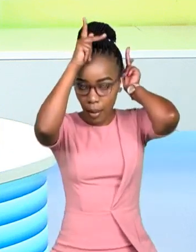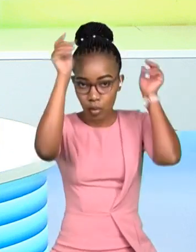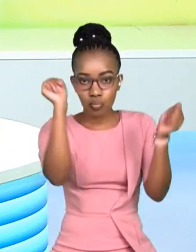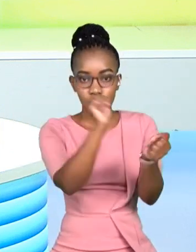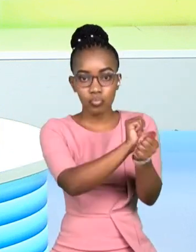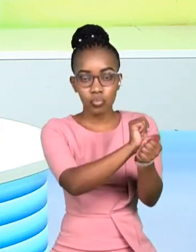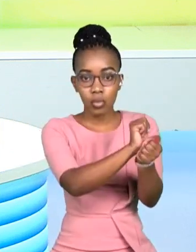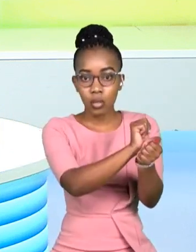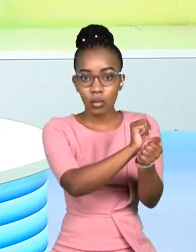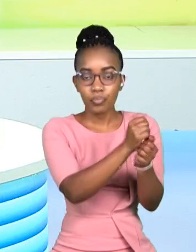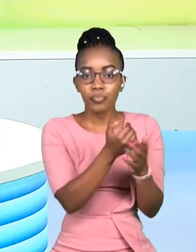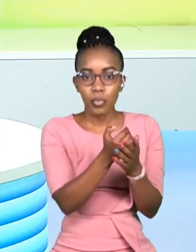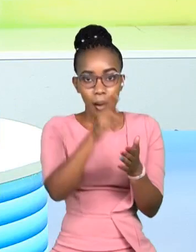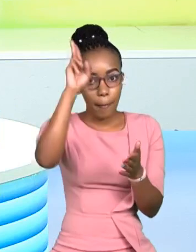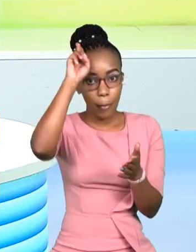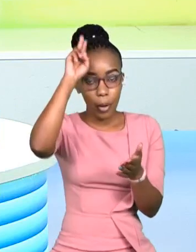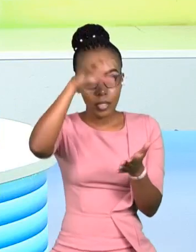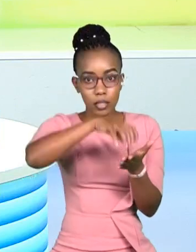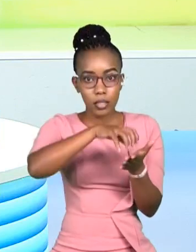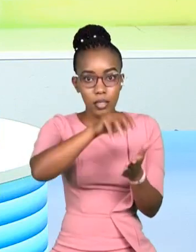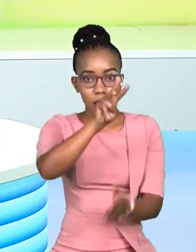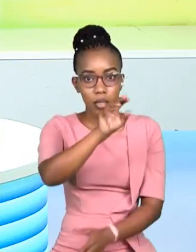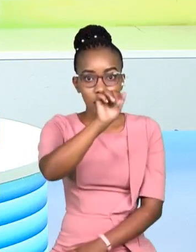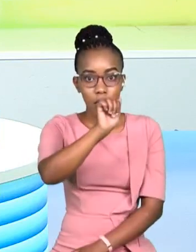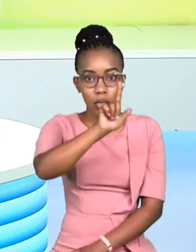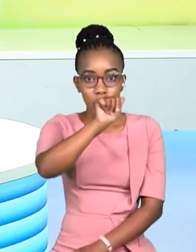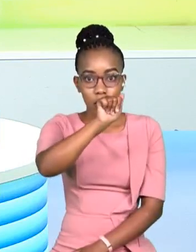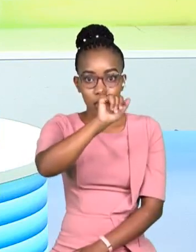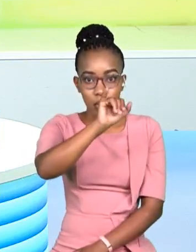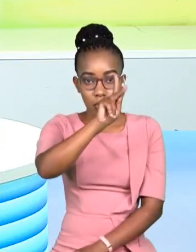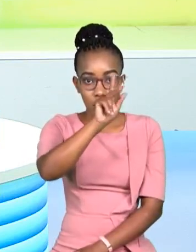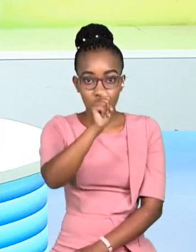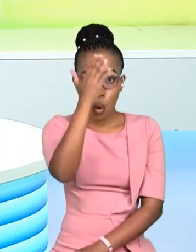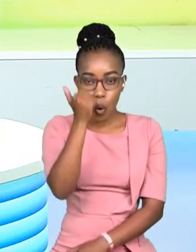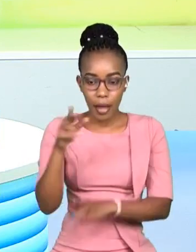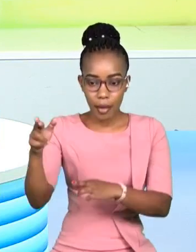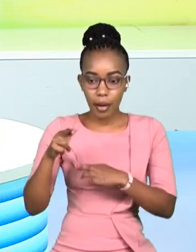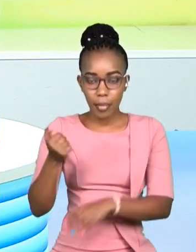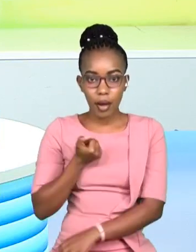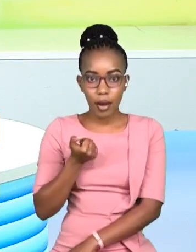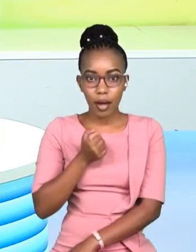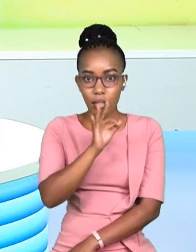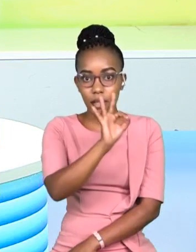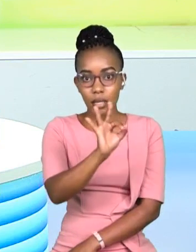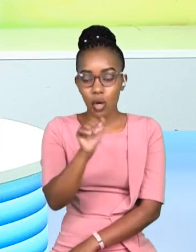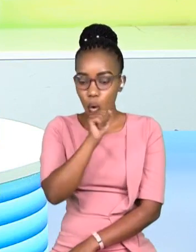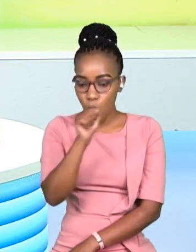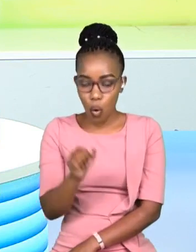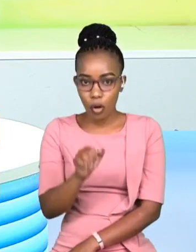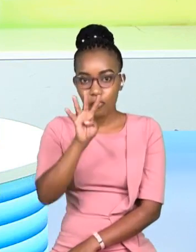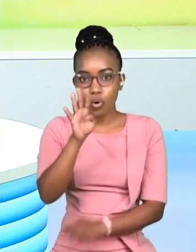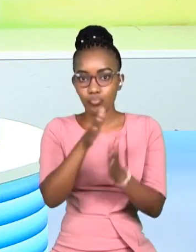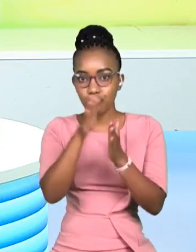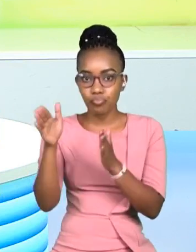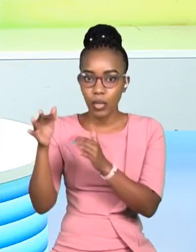na maafisa usalama katika kituo cha polisi cha Malaika kwa tuhuma za kuwanajisi wasichana watatu wakati ya umri ya miaka 4 na